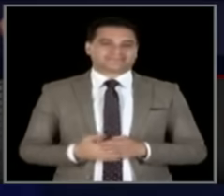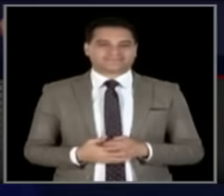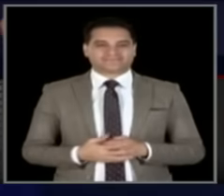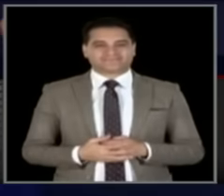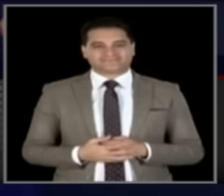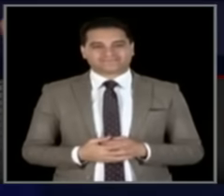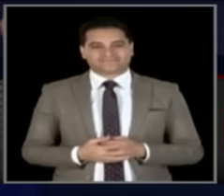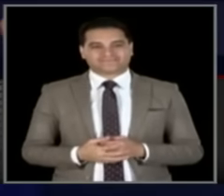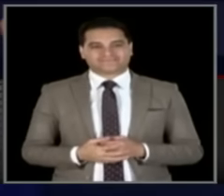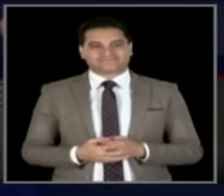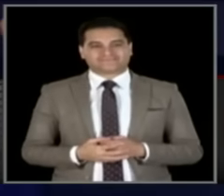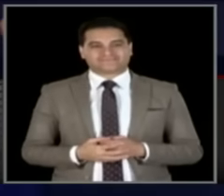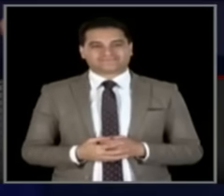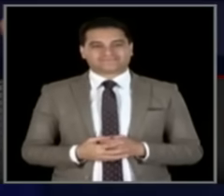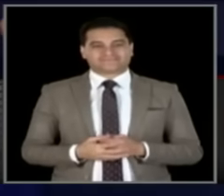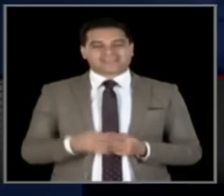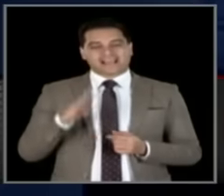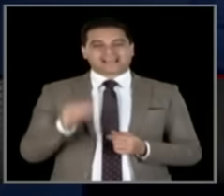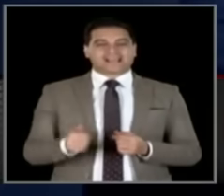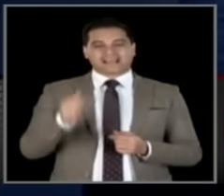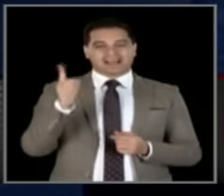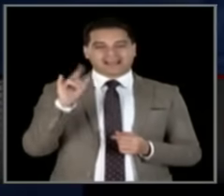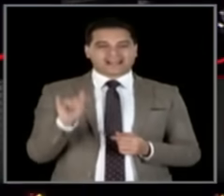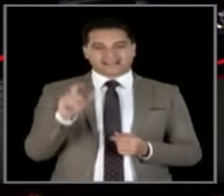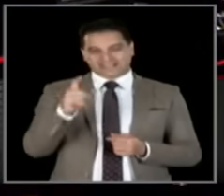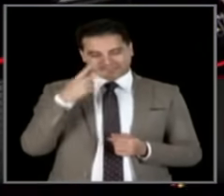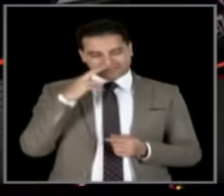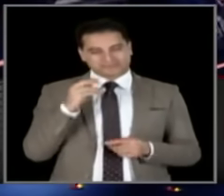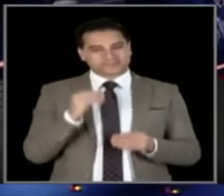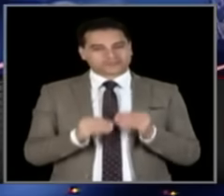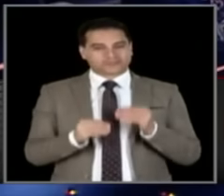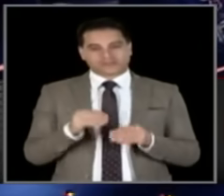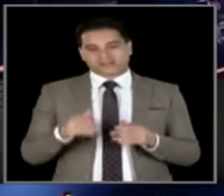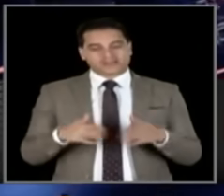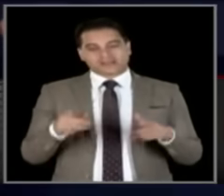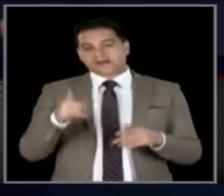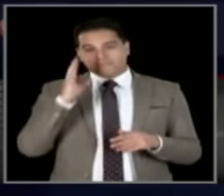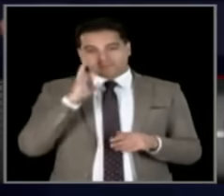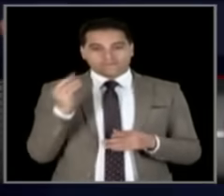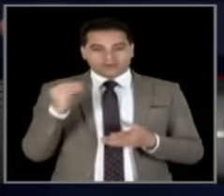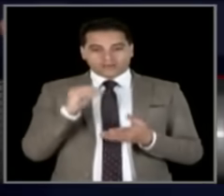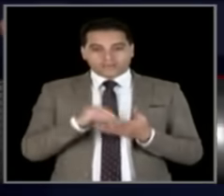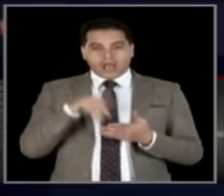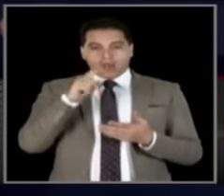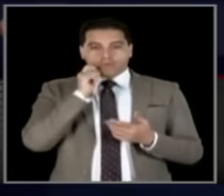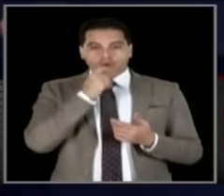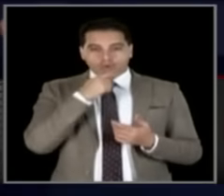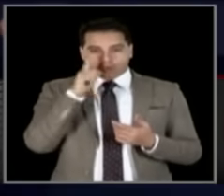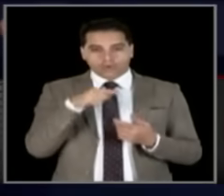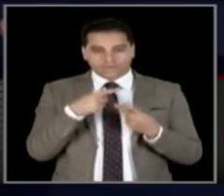500 ليه يا كارن؟ اجابه خاطئه. عدد المشتركين في اول يوم